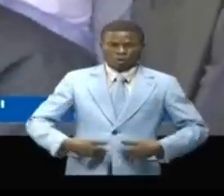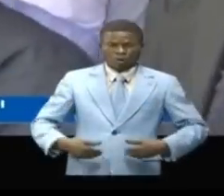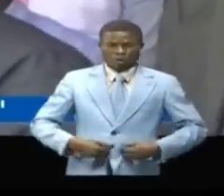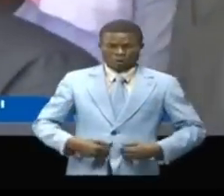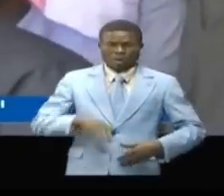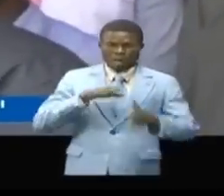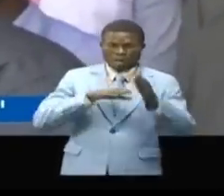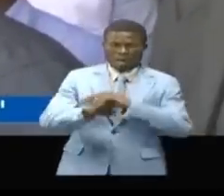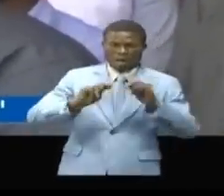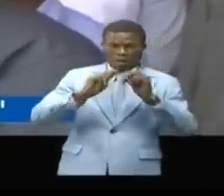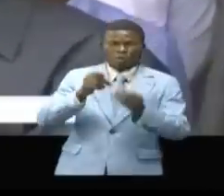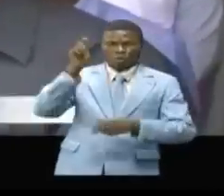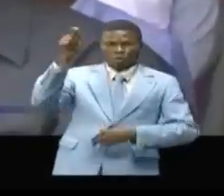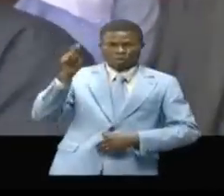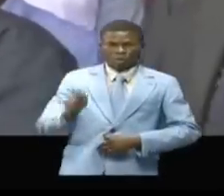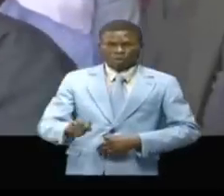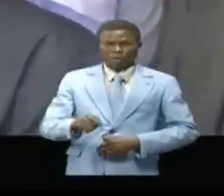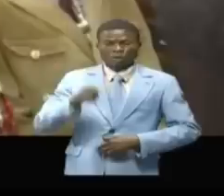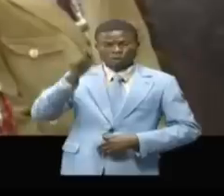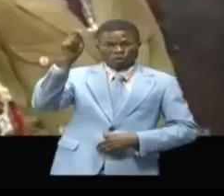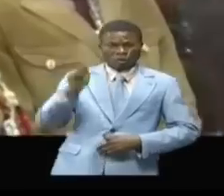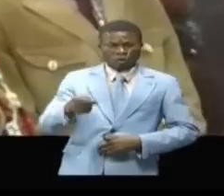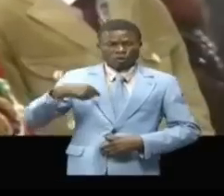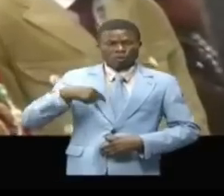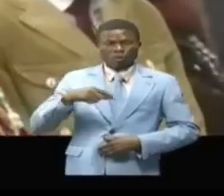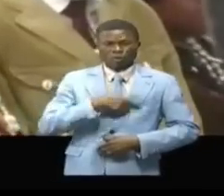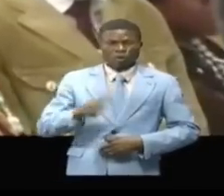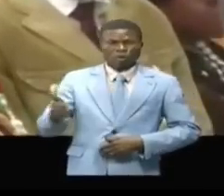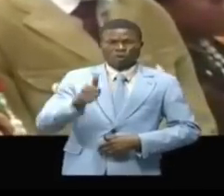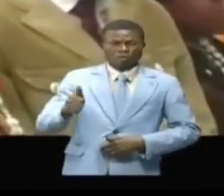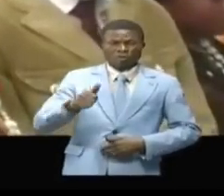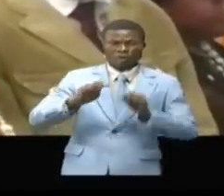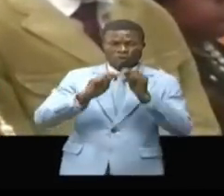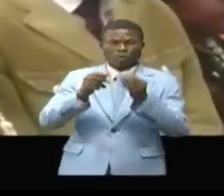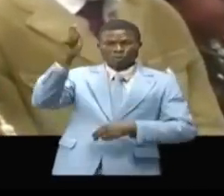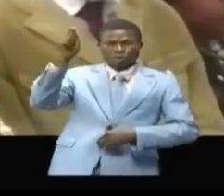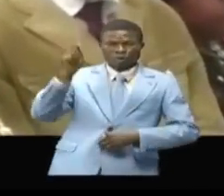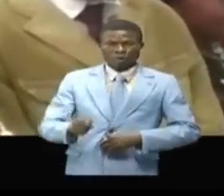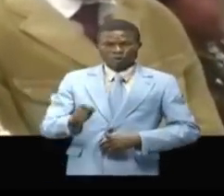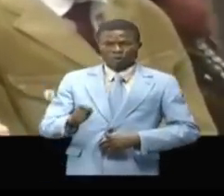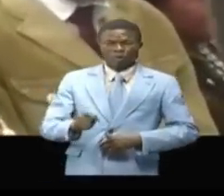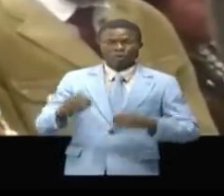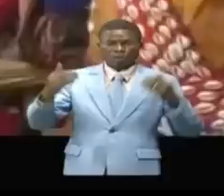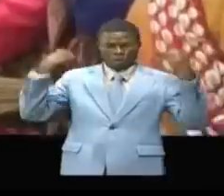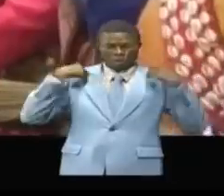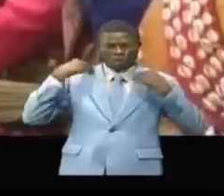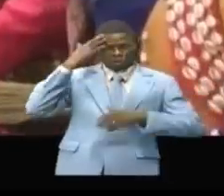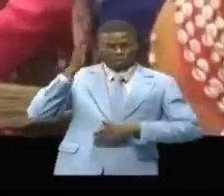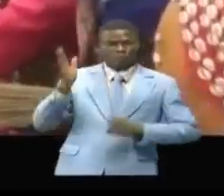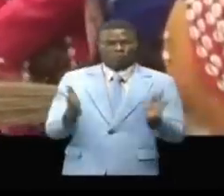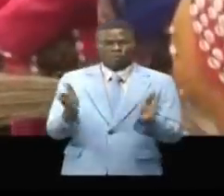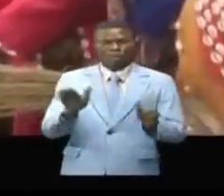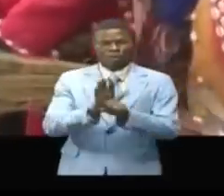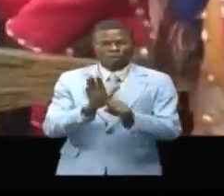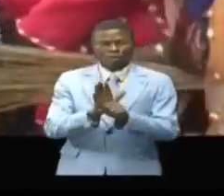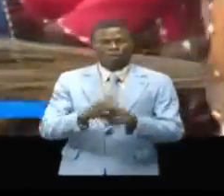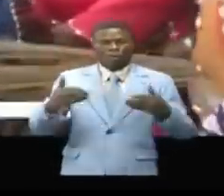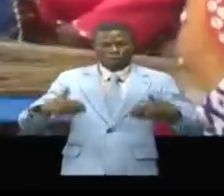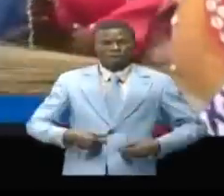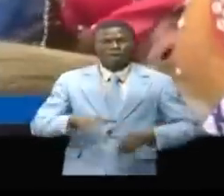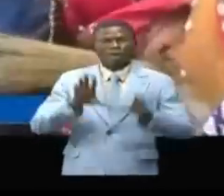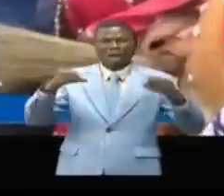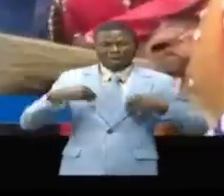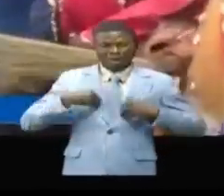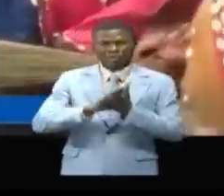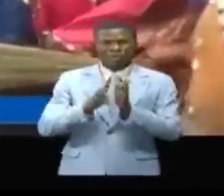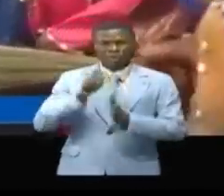rejoindre les rangs de l'armée. Et l'armée chez nous, c'est la 21e région militaire qui a son état-major que vous connaissez. Vous encouragez nos jeunes à aller là-bas et à s'enrôler.